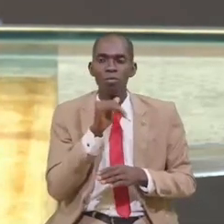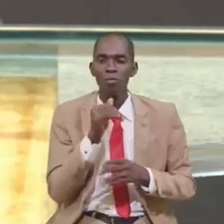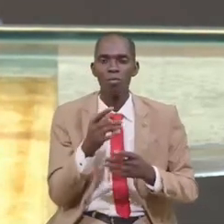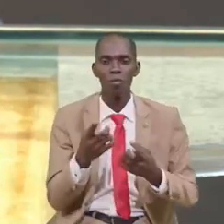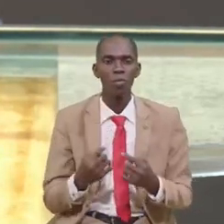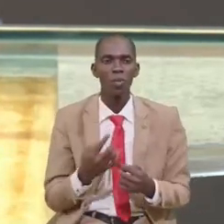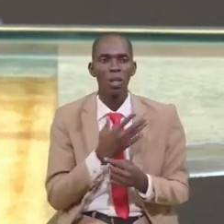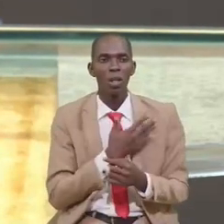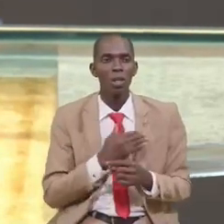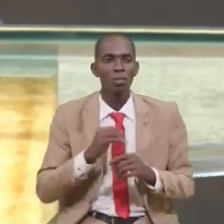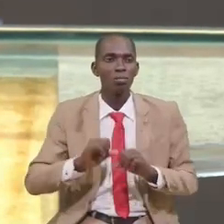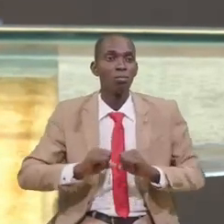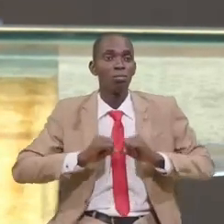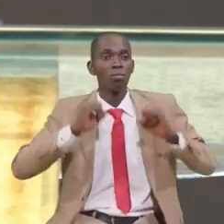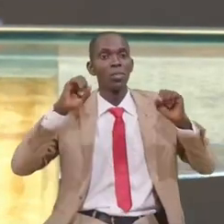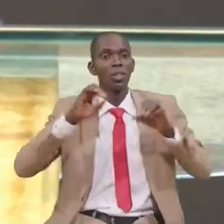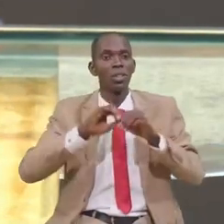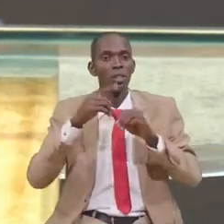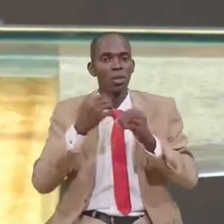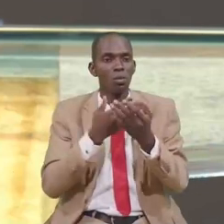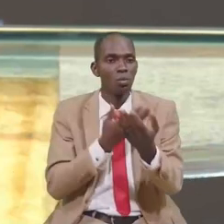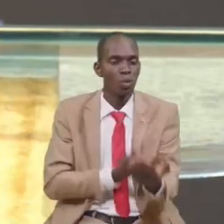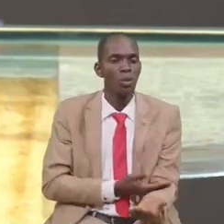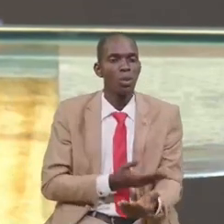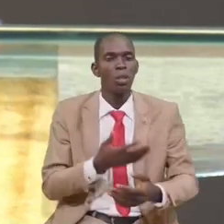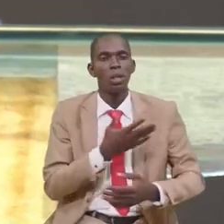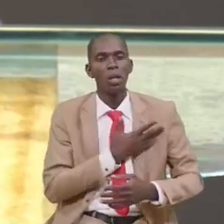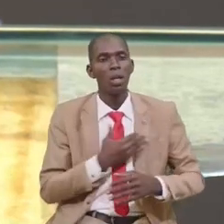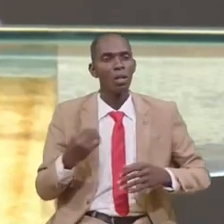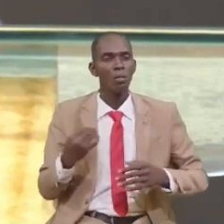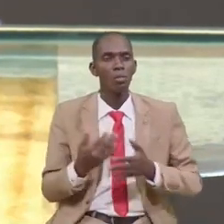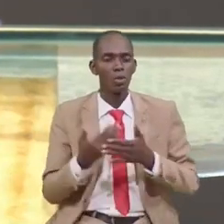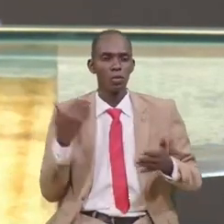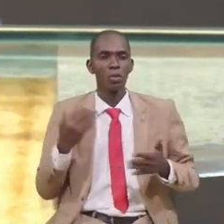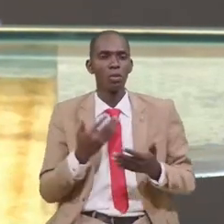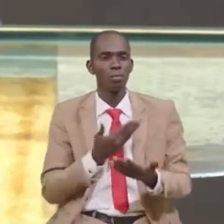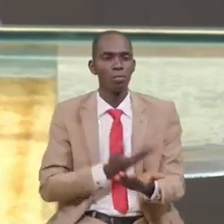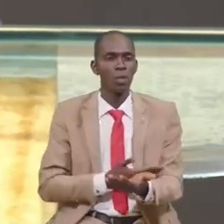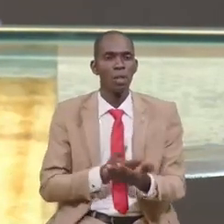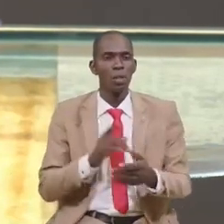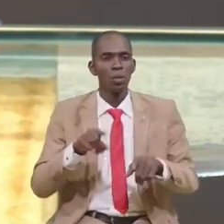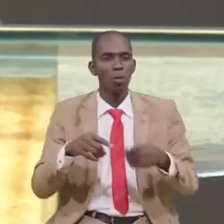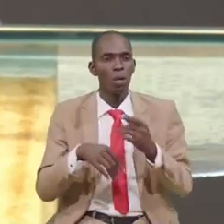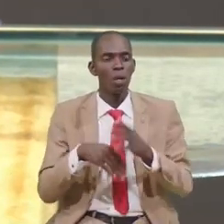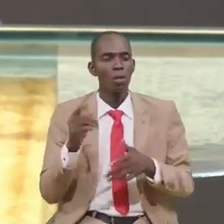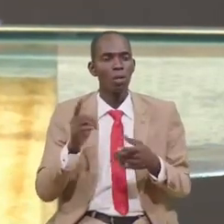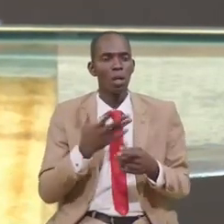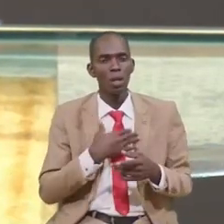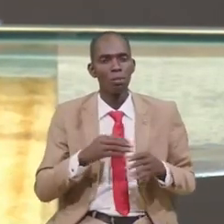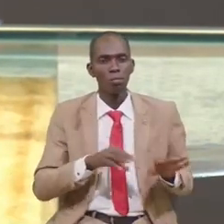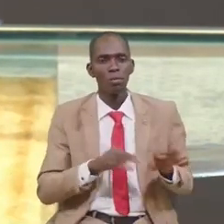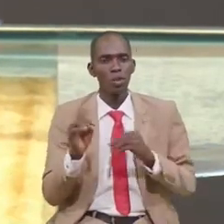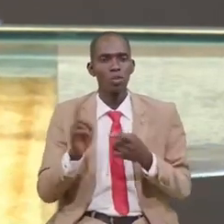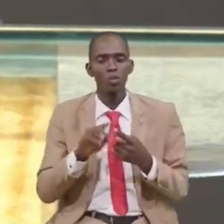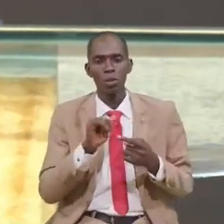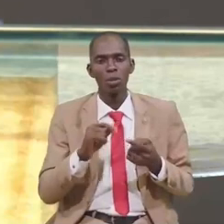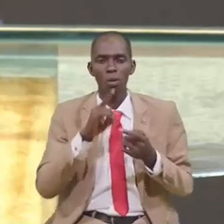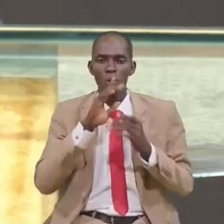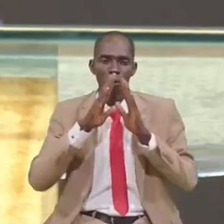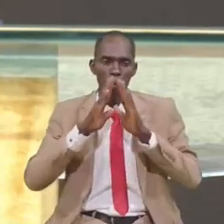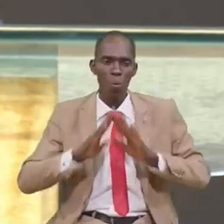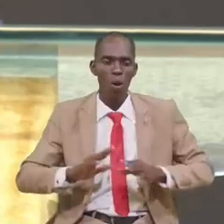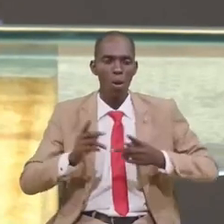très sombre, il se leva et sortit pour aller dans un lieu désert où il pria.